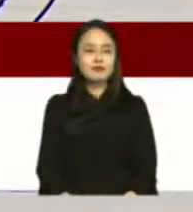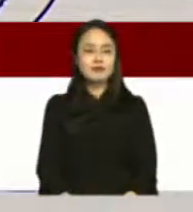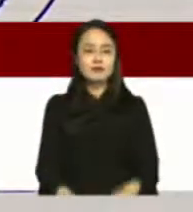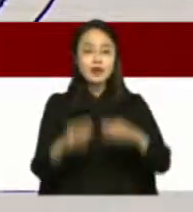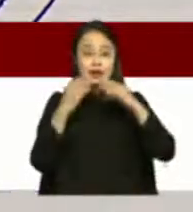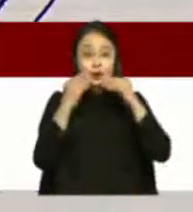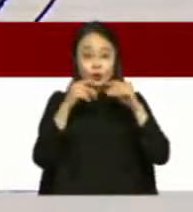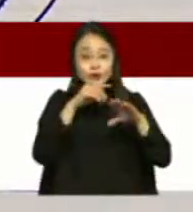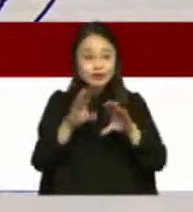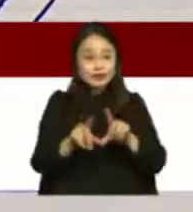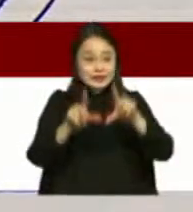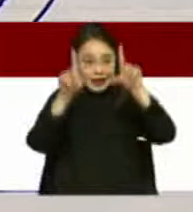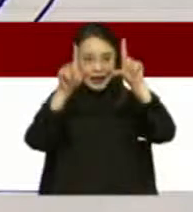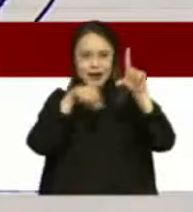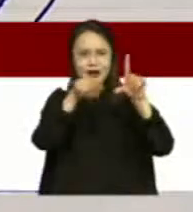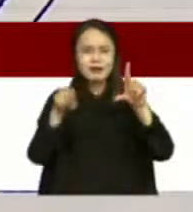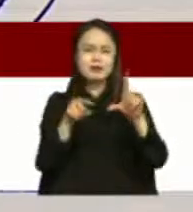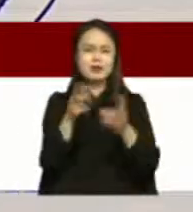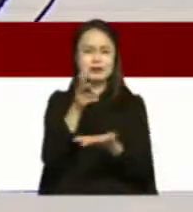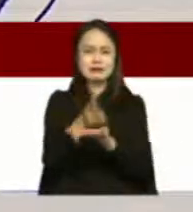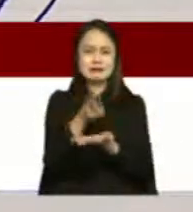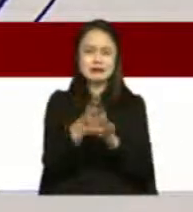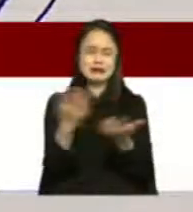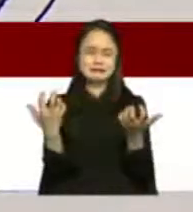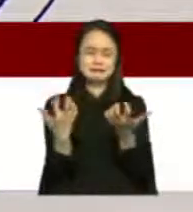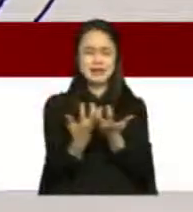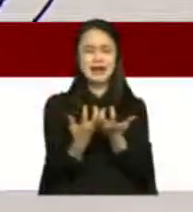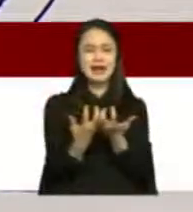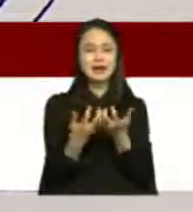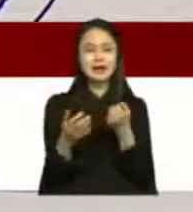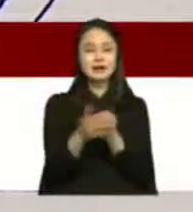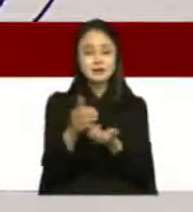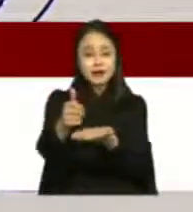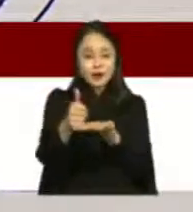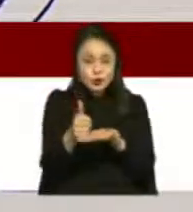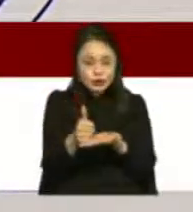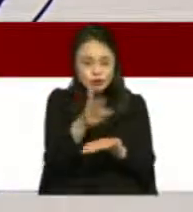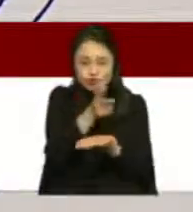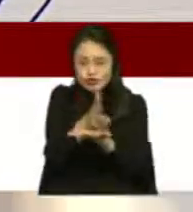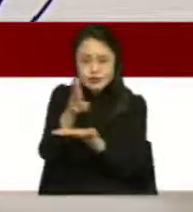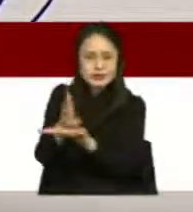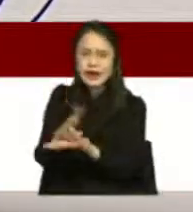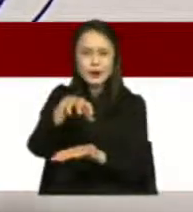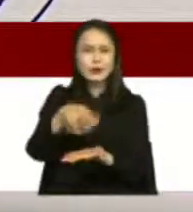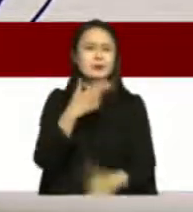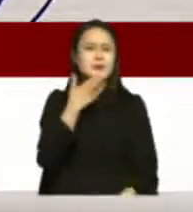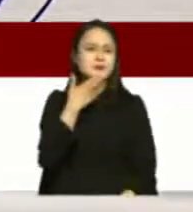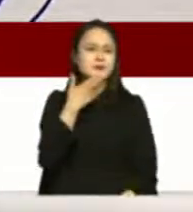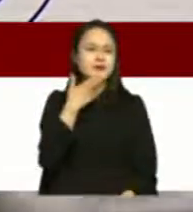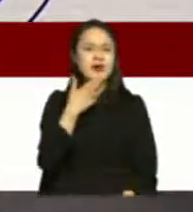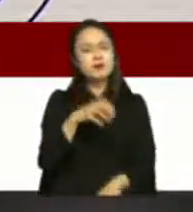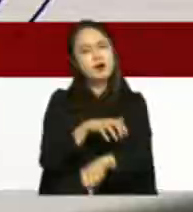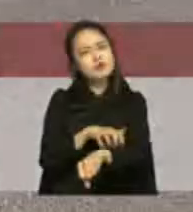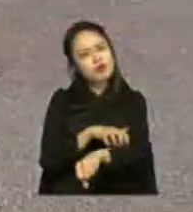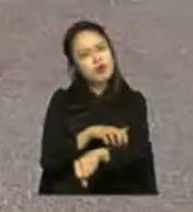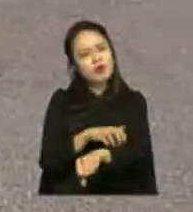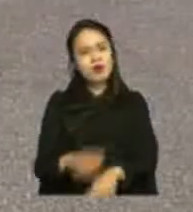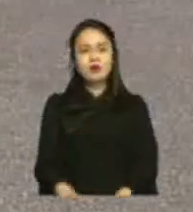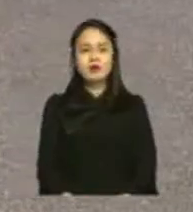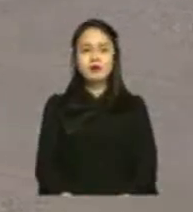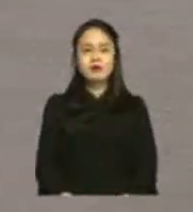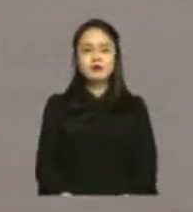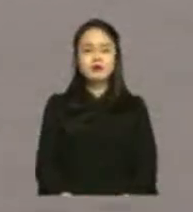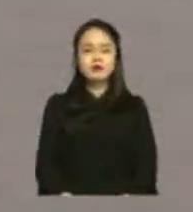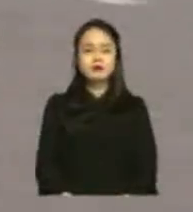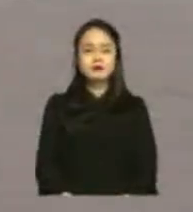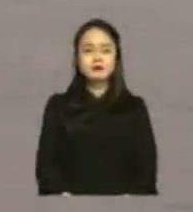차도 많이 넣지도 못하잖아, 장소가. 줄 서 있어도 들어갈 수가 없고 줄 설 수가 없잖아요. 다 차단이 통로인데.